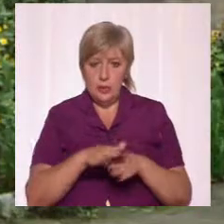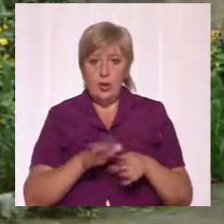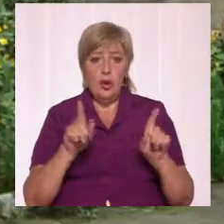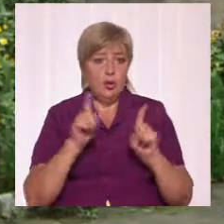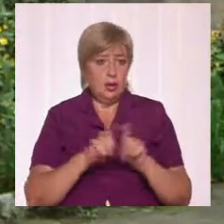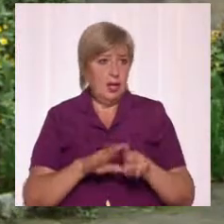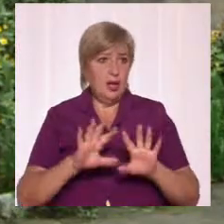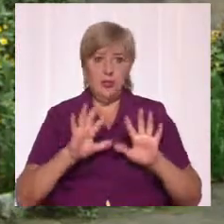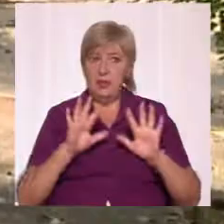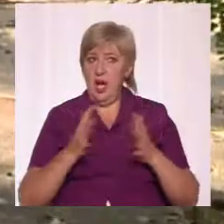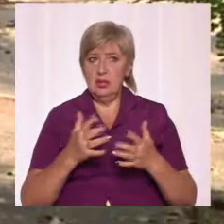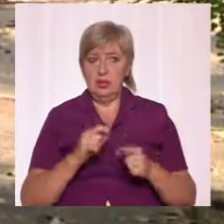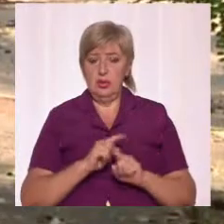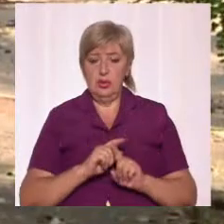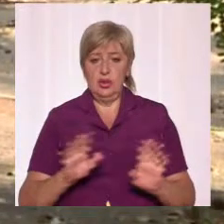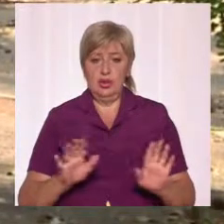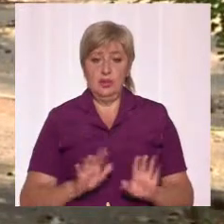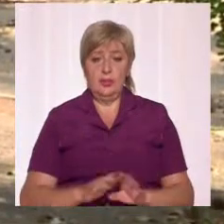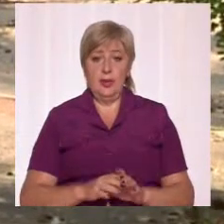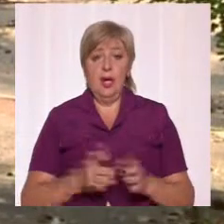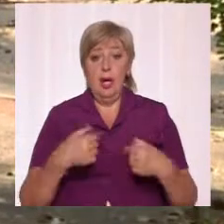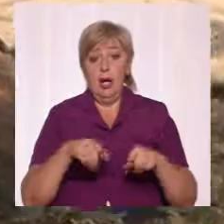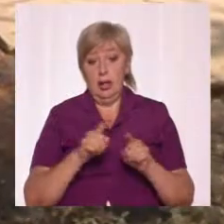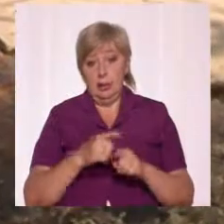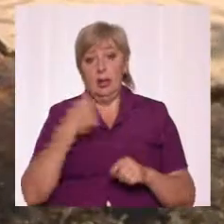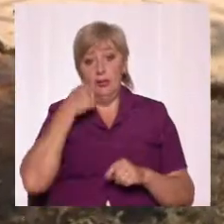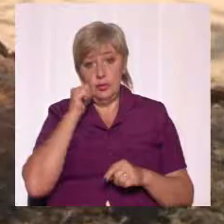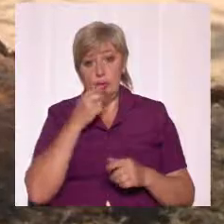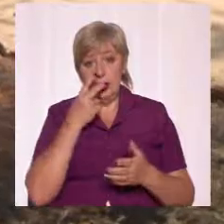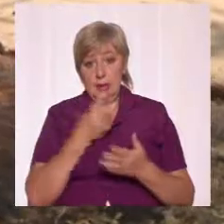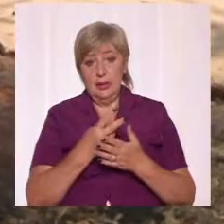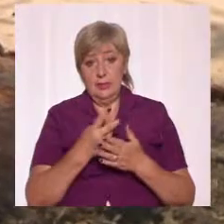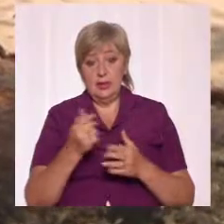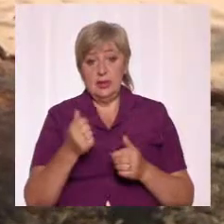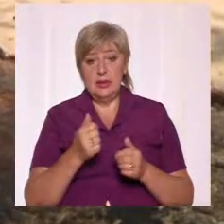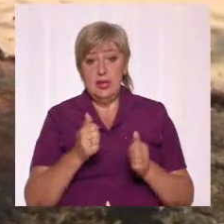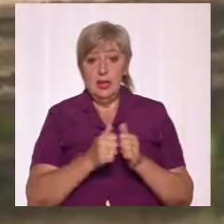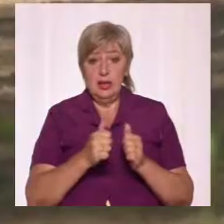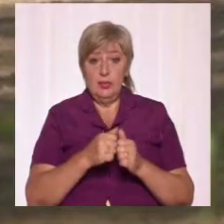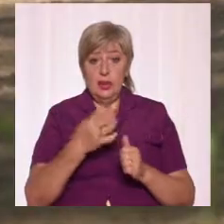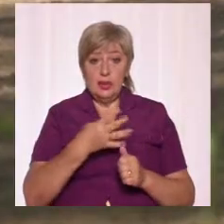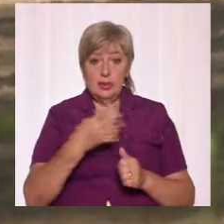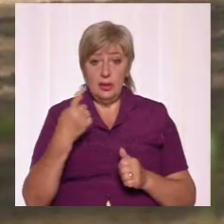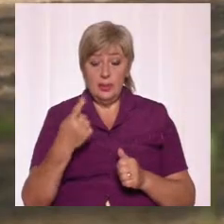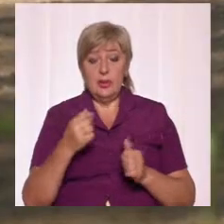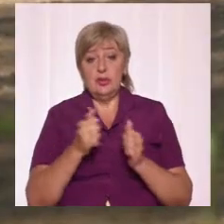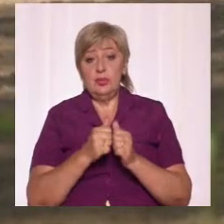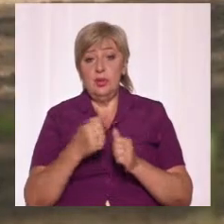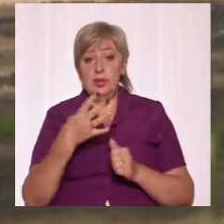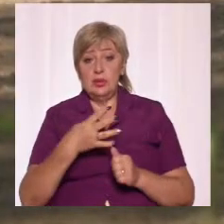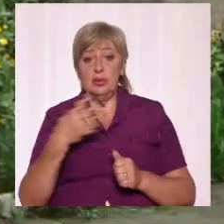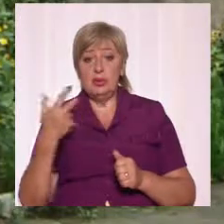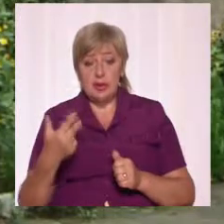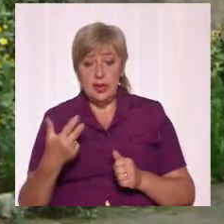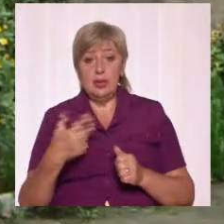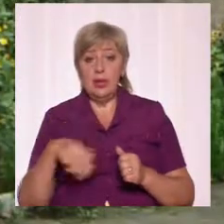випадок зовсім би його не було. А так, вчора, звісно, дивіться, і біля 41-го, і біля 43-го нашого